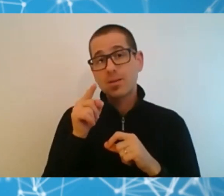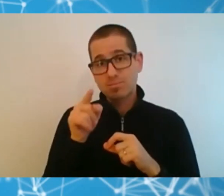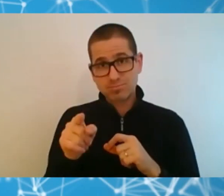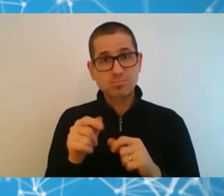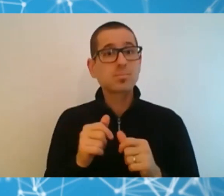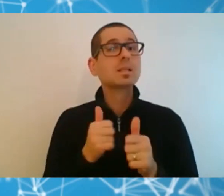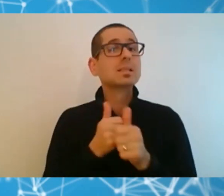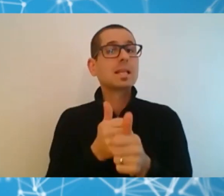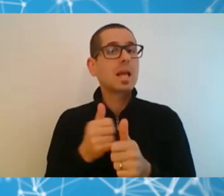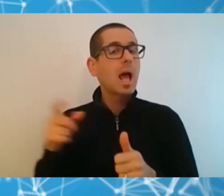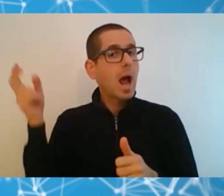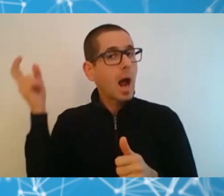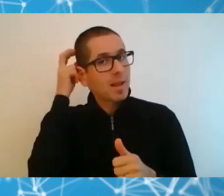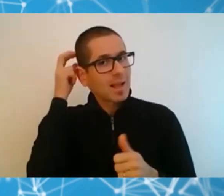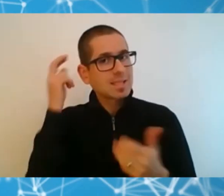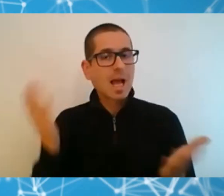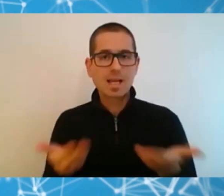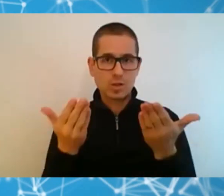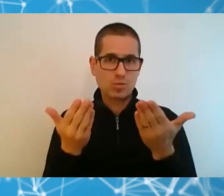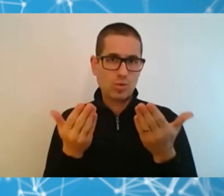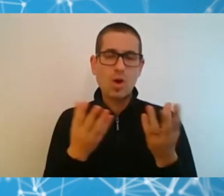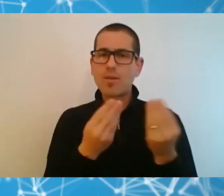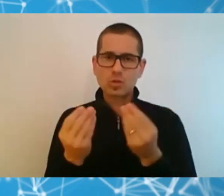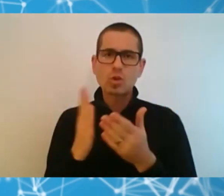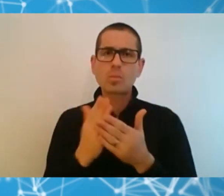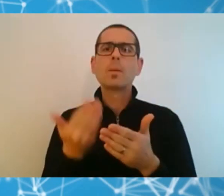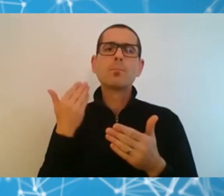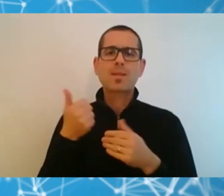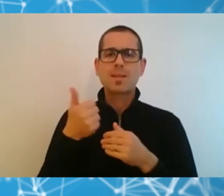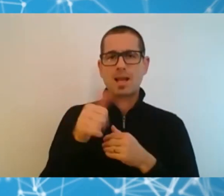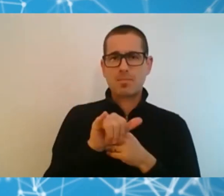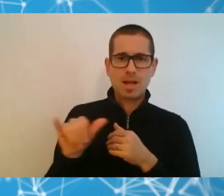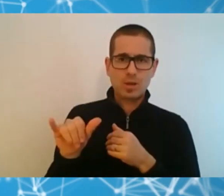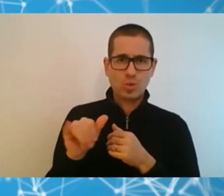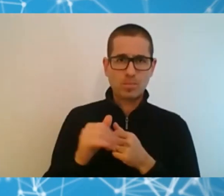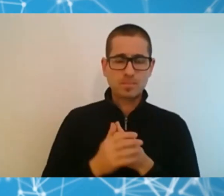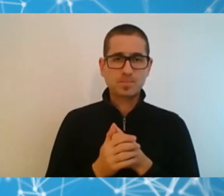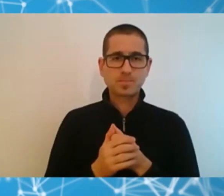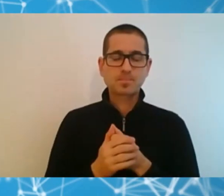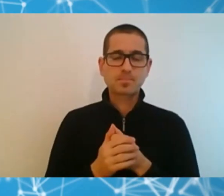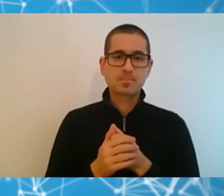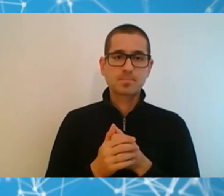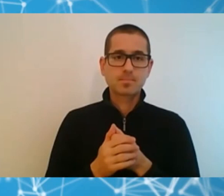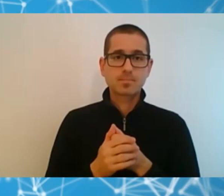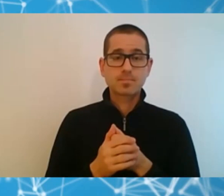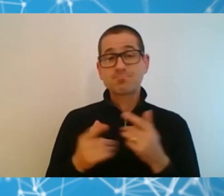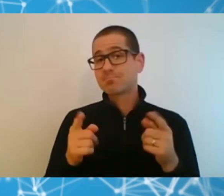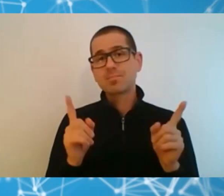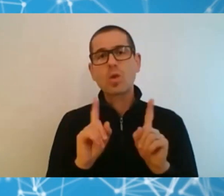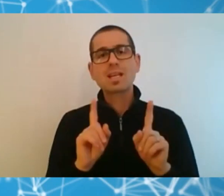zelo hitro, večinoma že pred enim letom. In bi rekel, niso